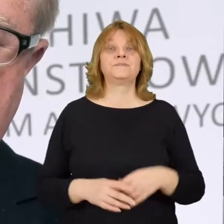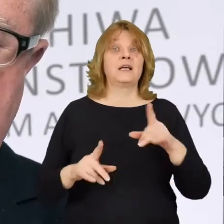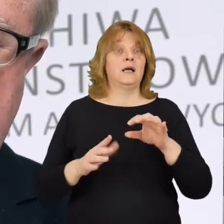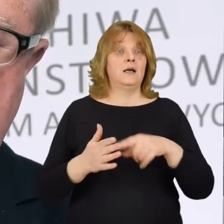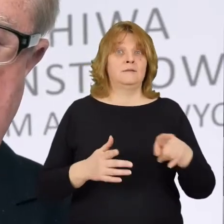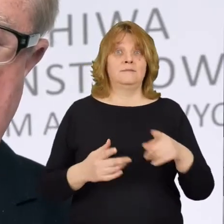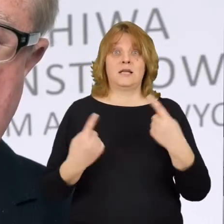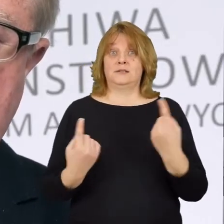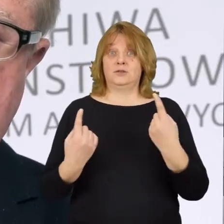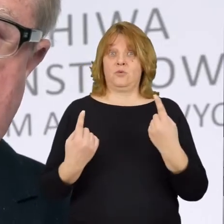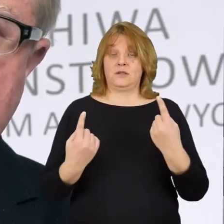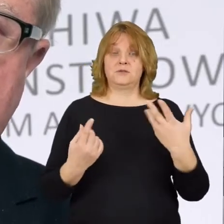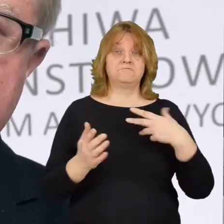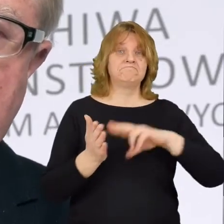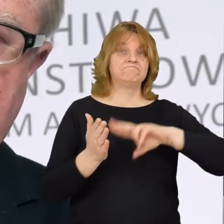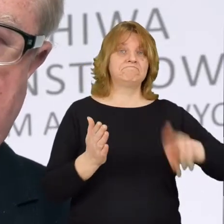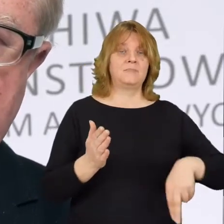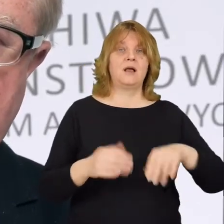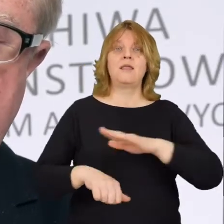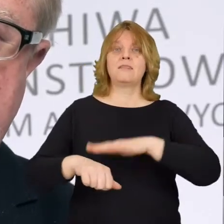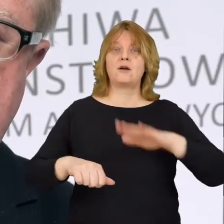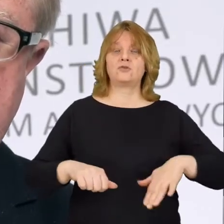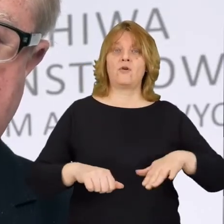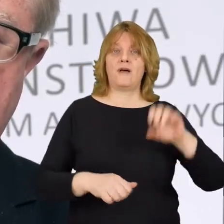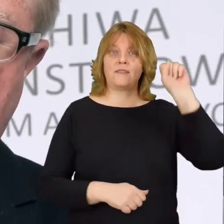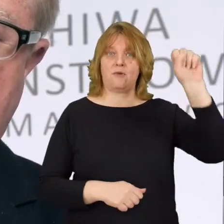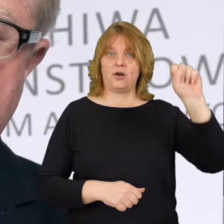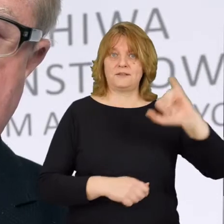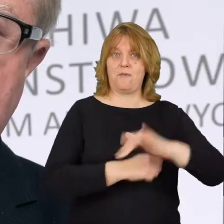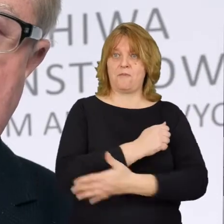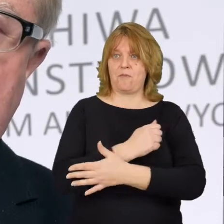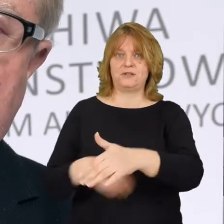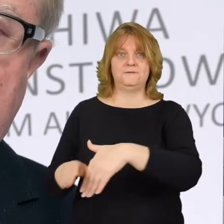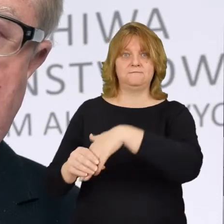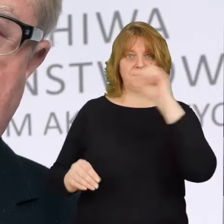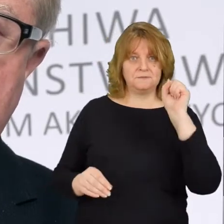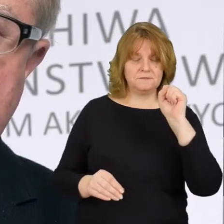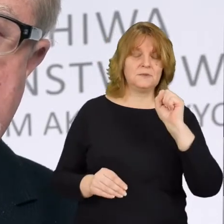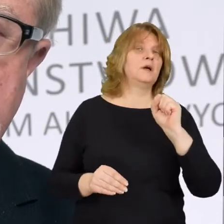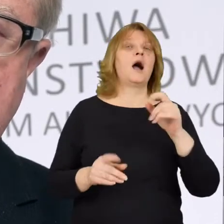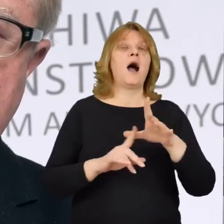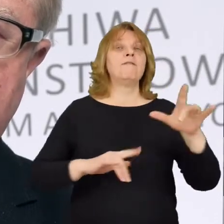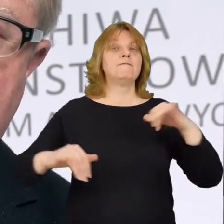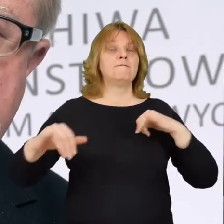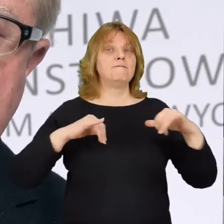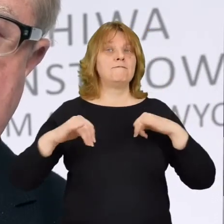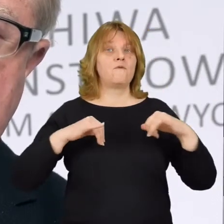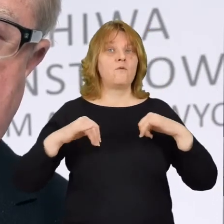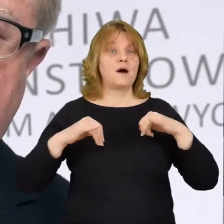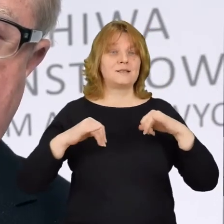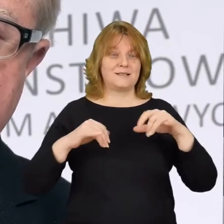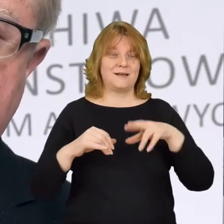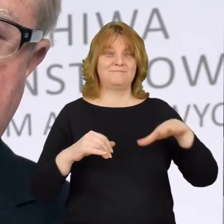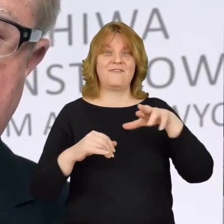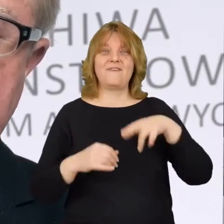zmienionej sytuacji odchodzi Narodowa Demokracja ze swoim poparciem, natomiast władzę